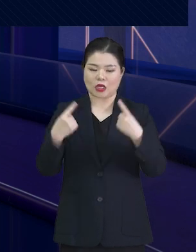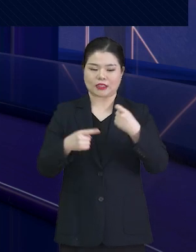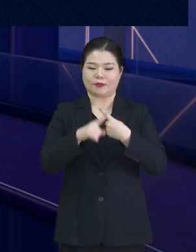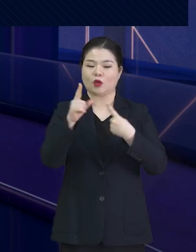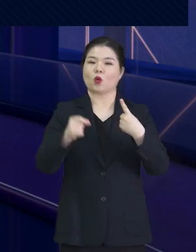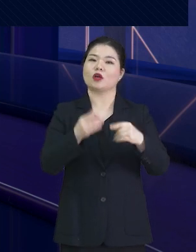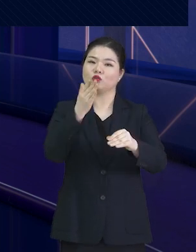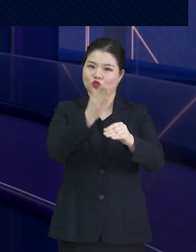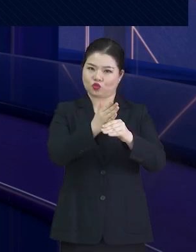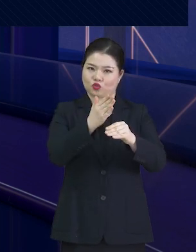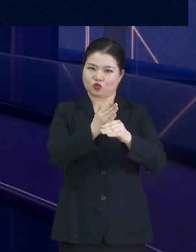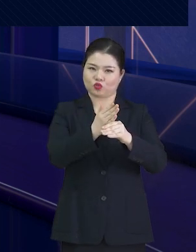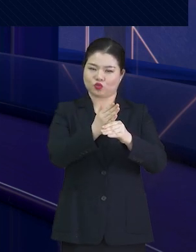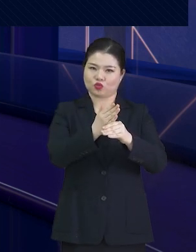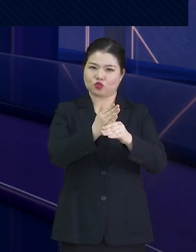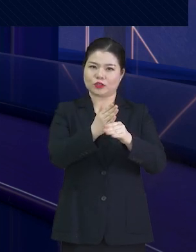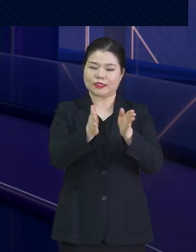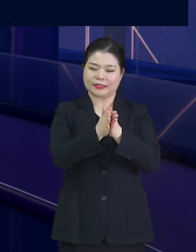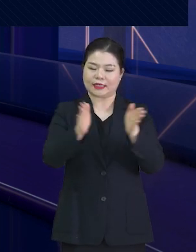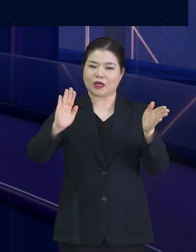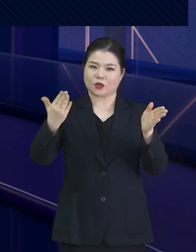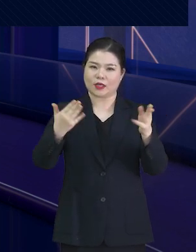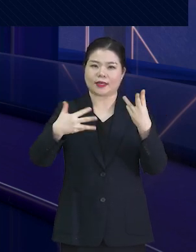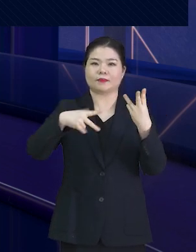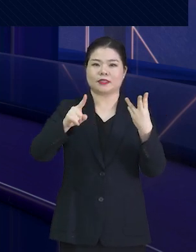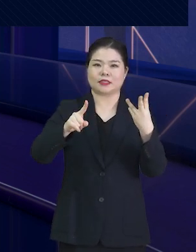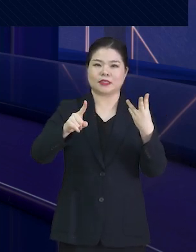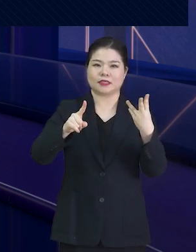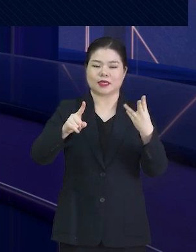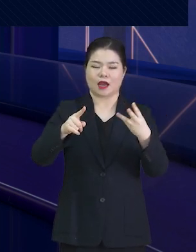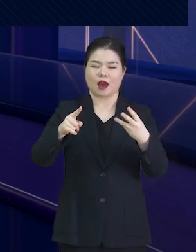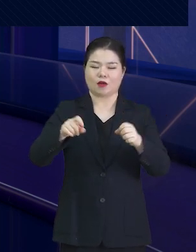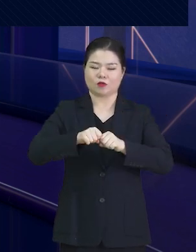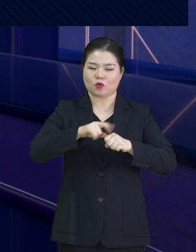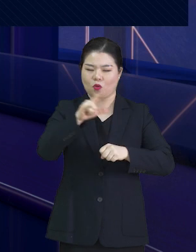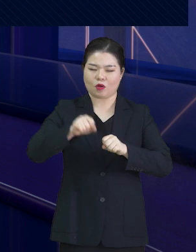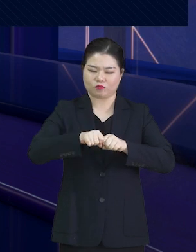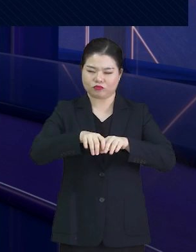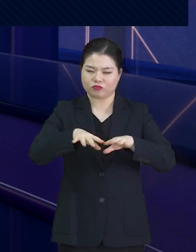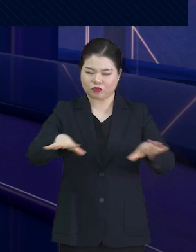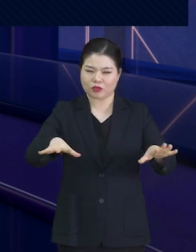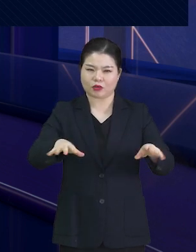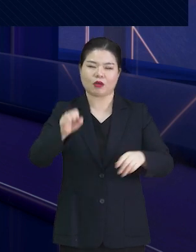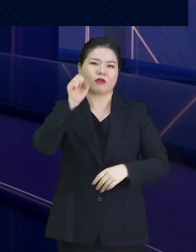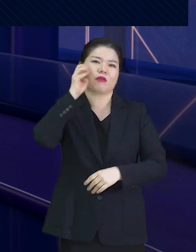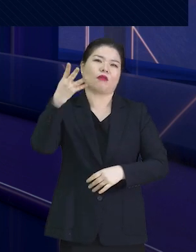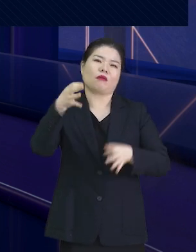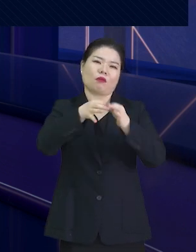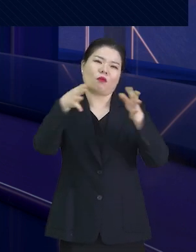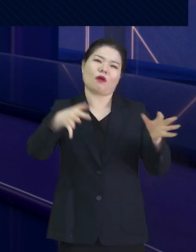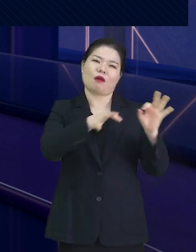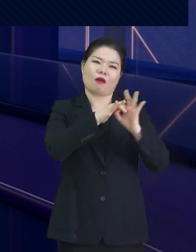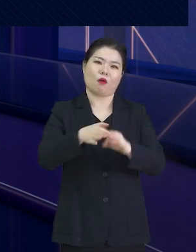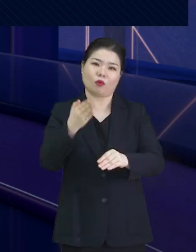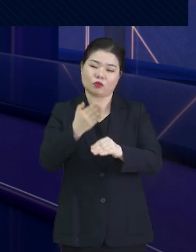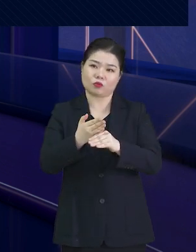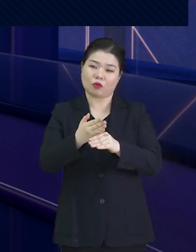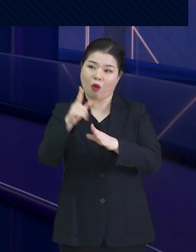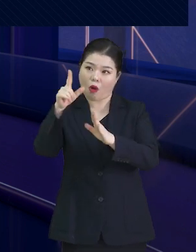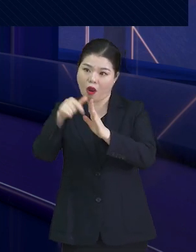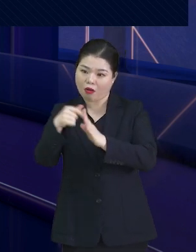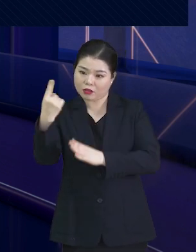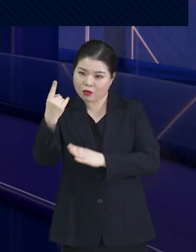지난해 11월 중순 본격화된 3차 유행이 넉 달째 이어지고 있습니다. 한때 1,000명대까지